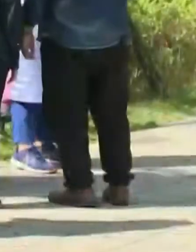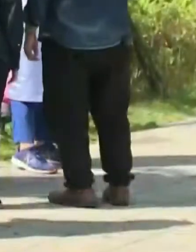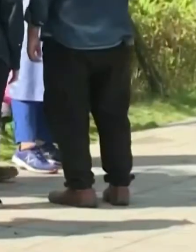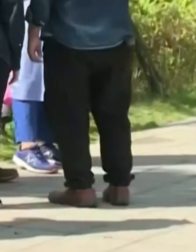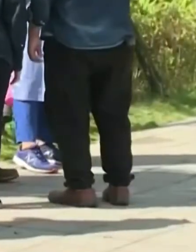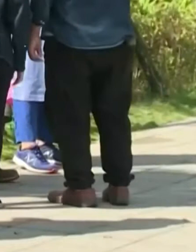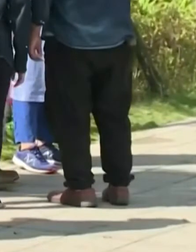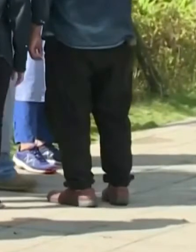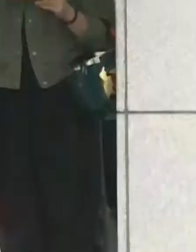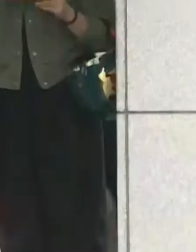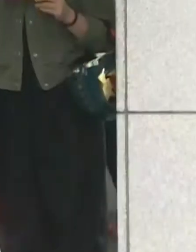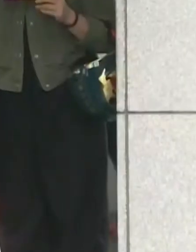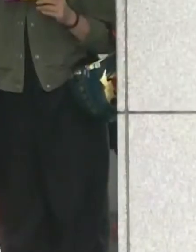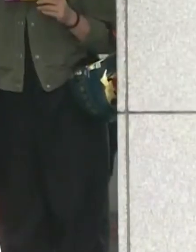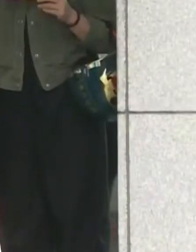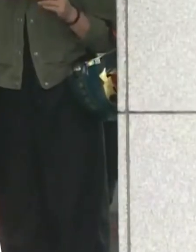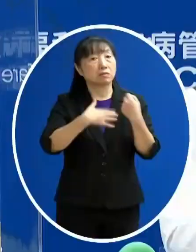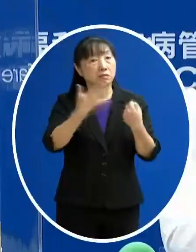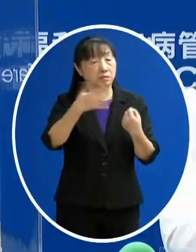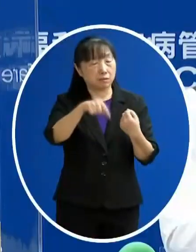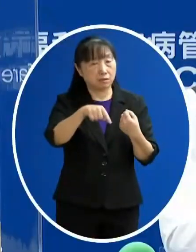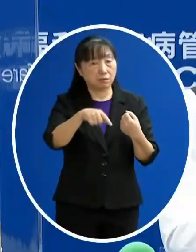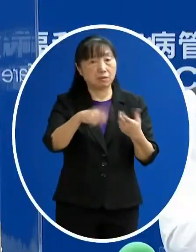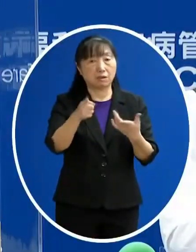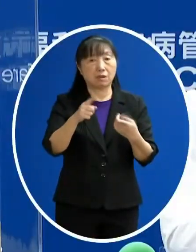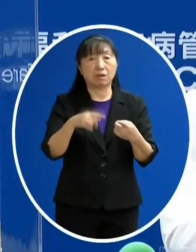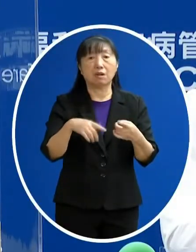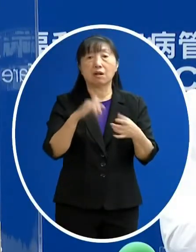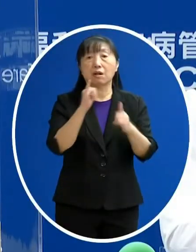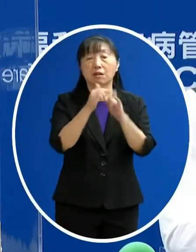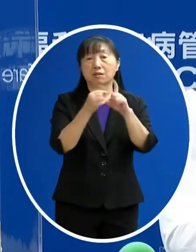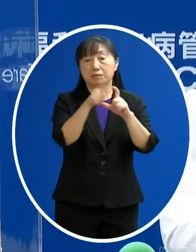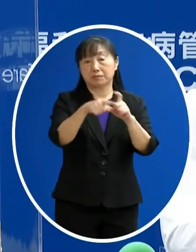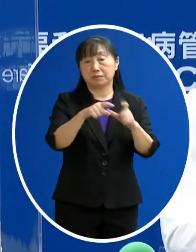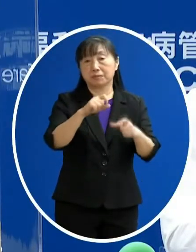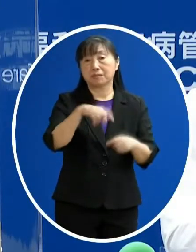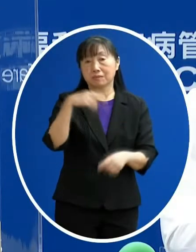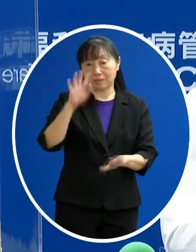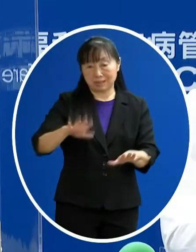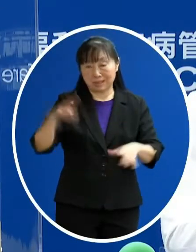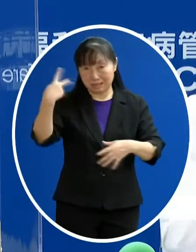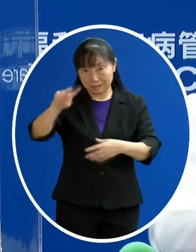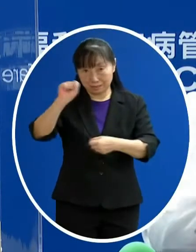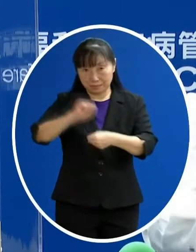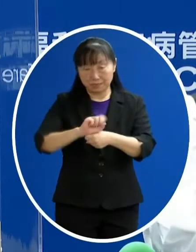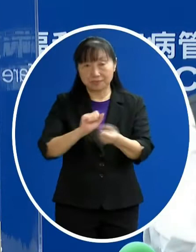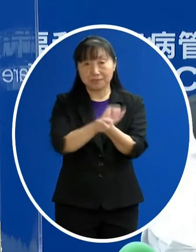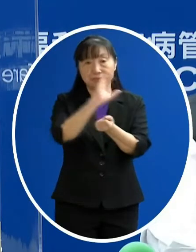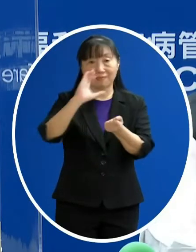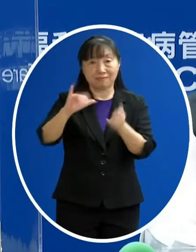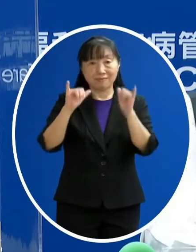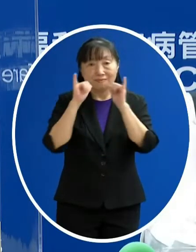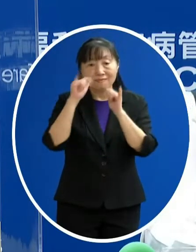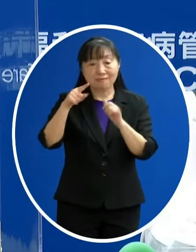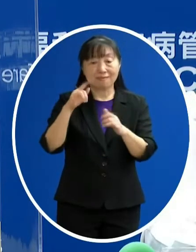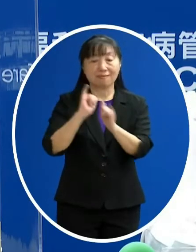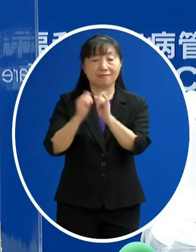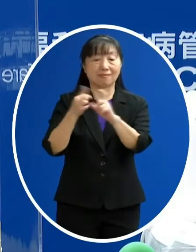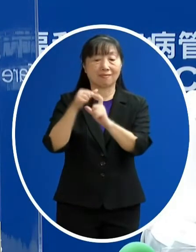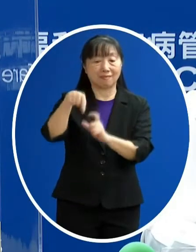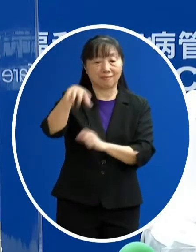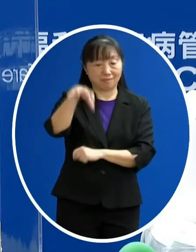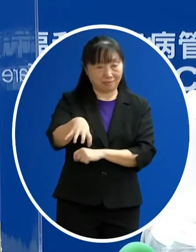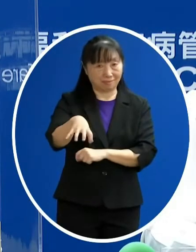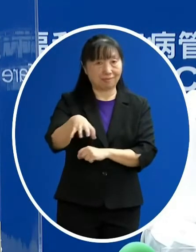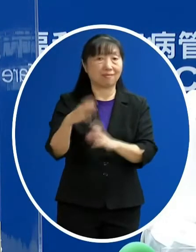区快筛站，扩大筛检人数。 好，那今天又新增了芳寮社区的筛检站。好，那都会